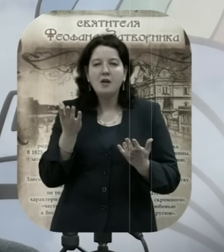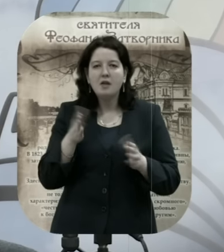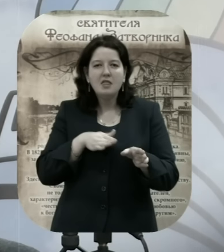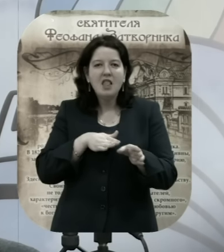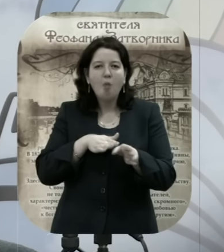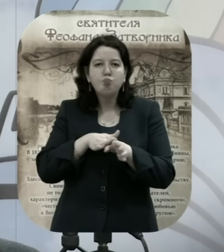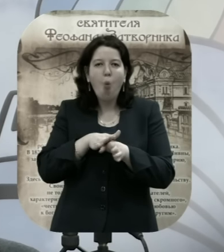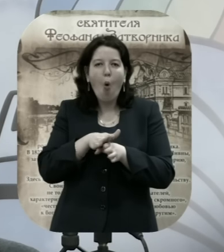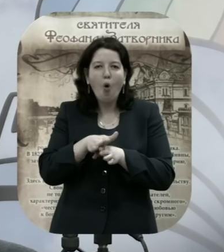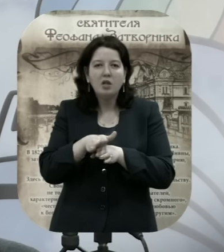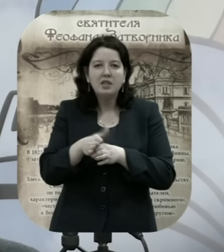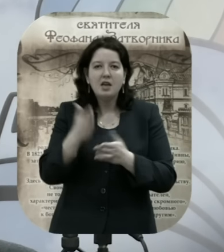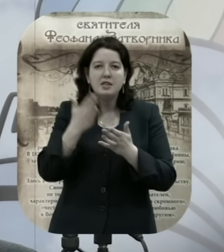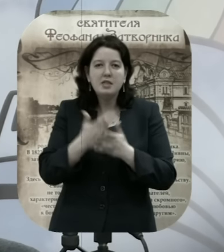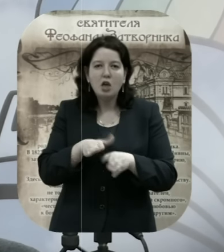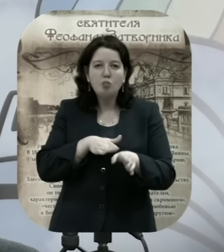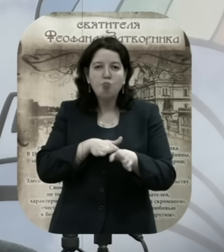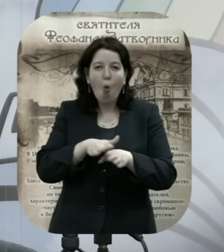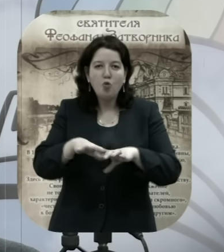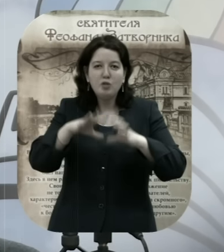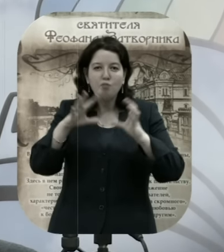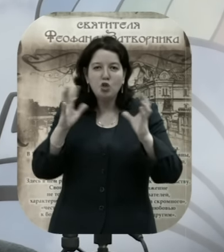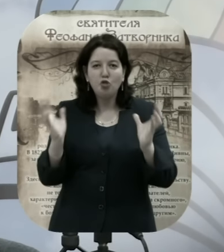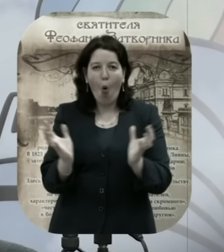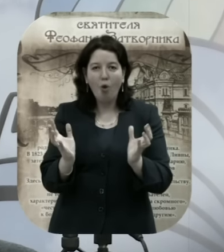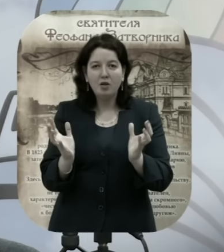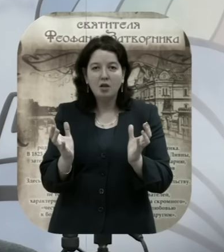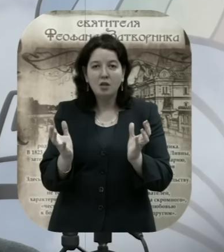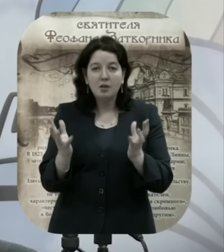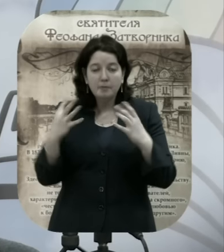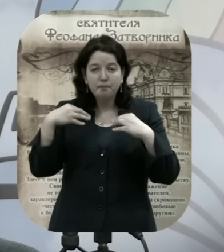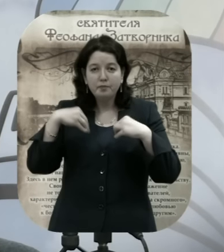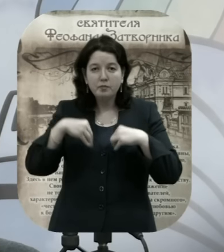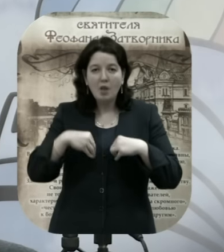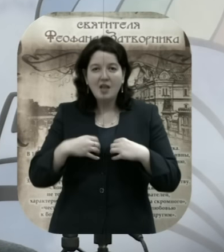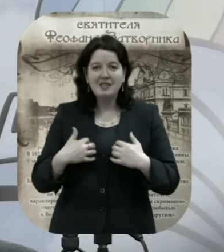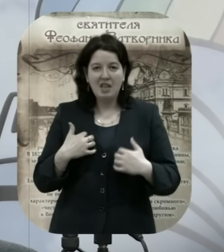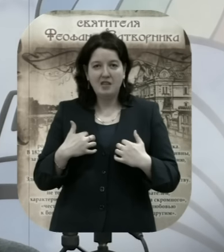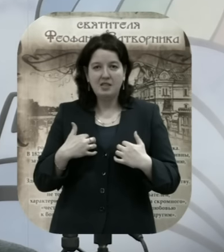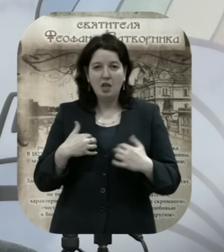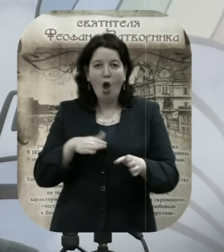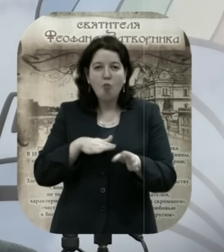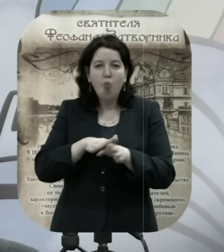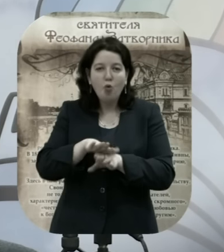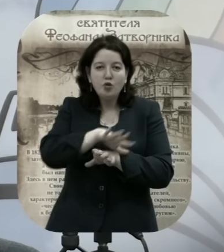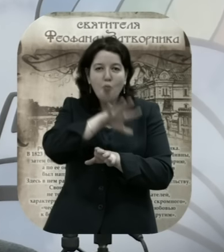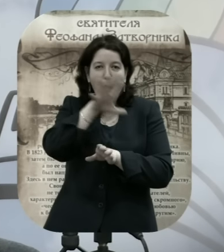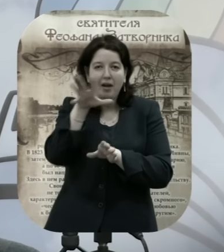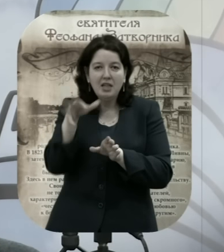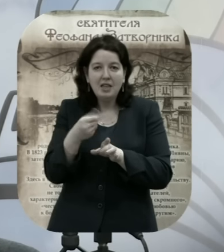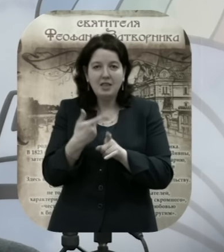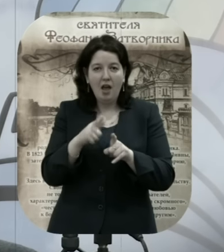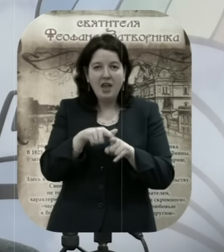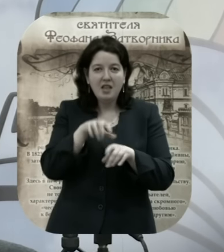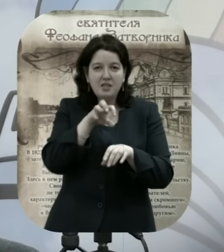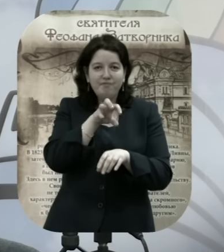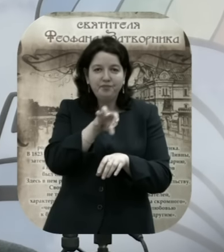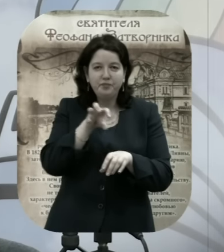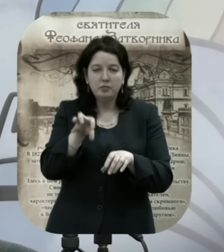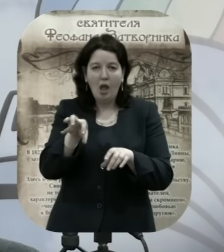Наполнены, полный мешочек этих страстей. Полностью покрыта, если хотите, наша плоть этими чирьями